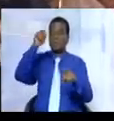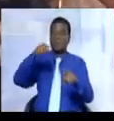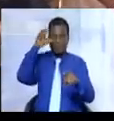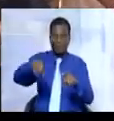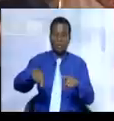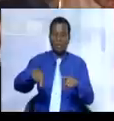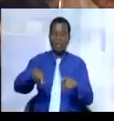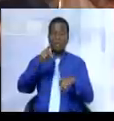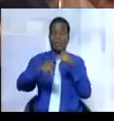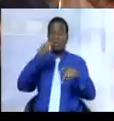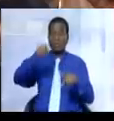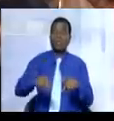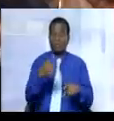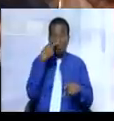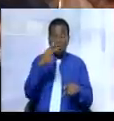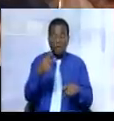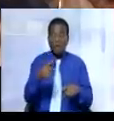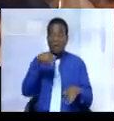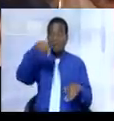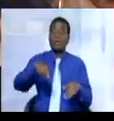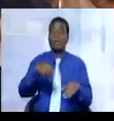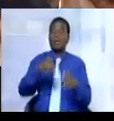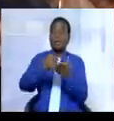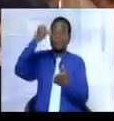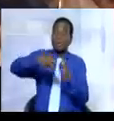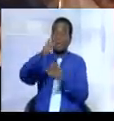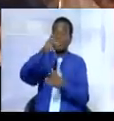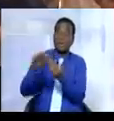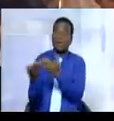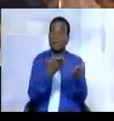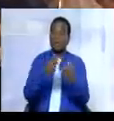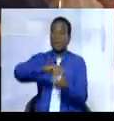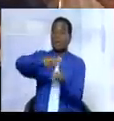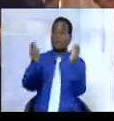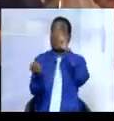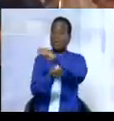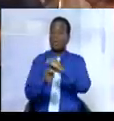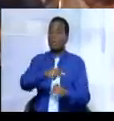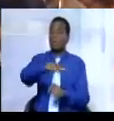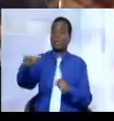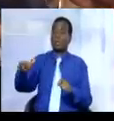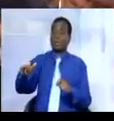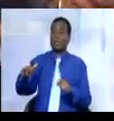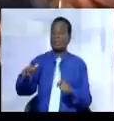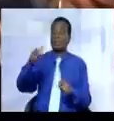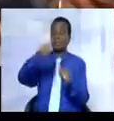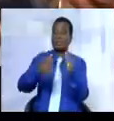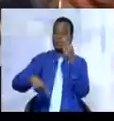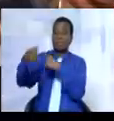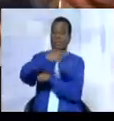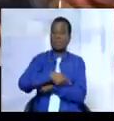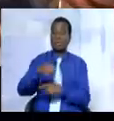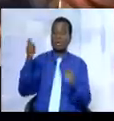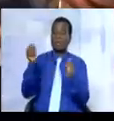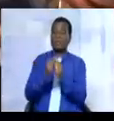populations puissent sentir que les impôts qu'ils payent servent effectivement à améliorer leur vie chaque jour. Vis-à-vis